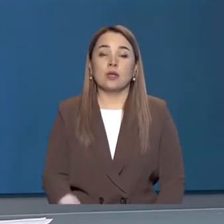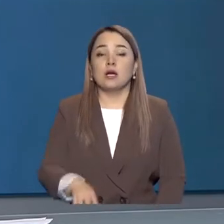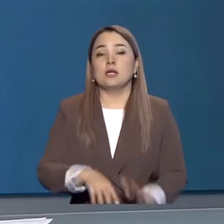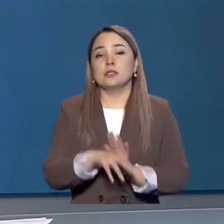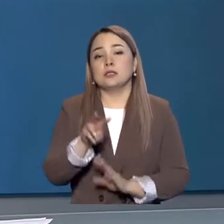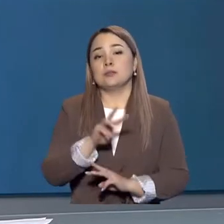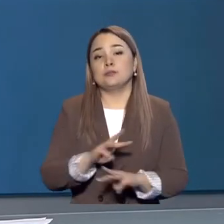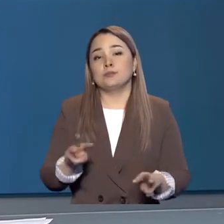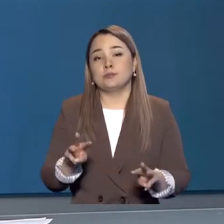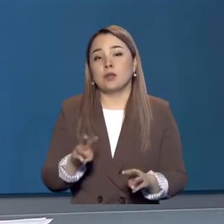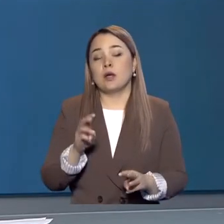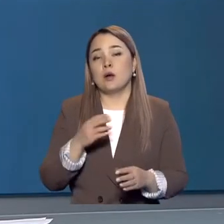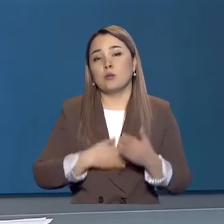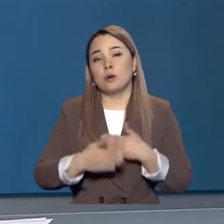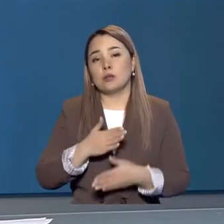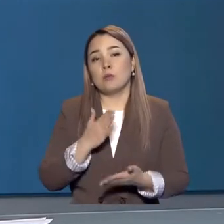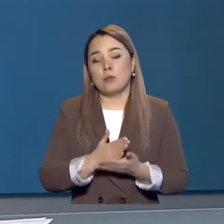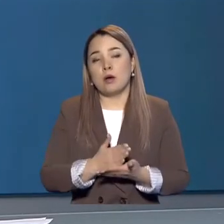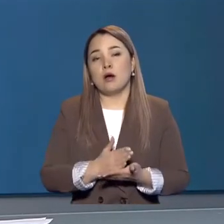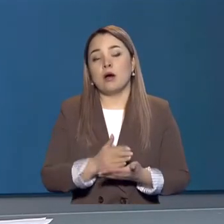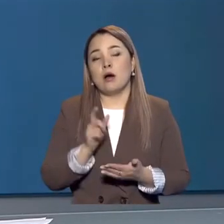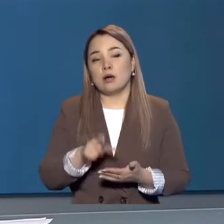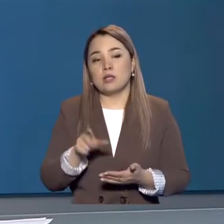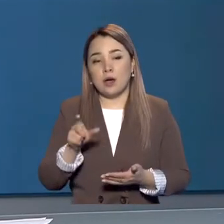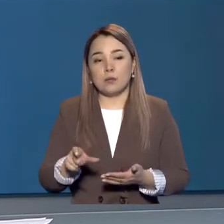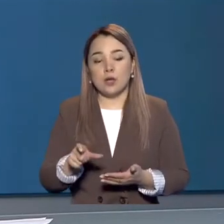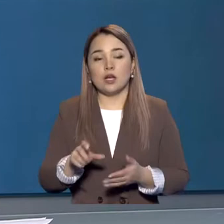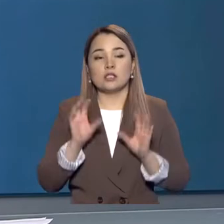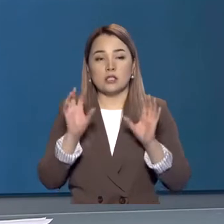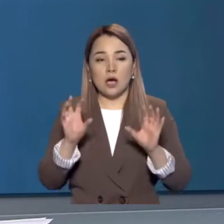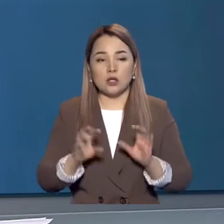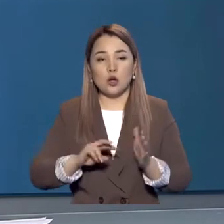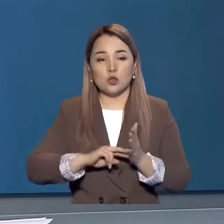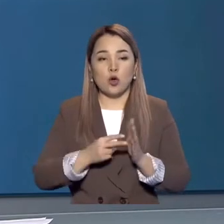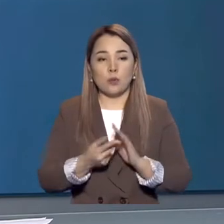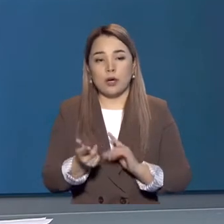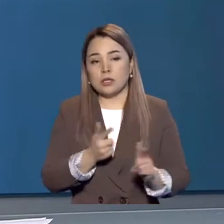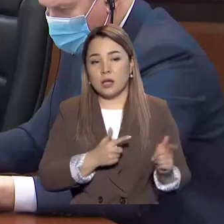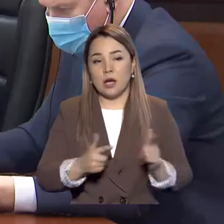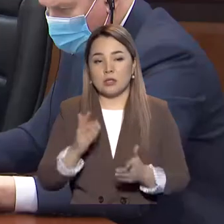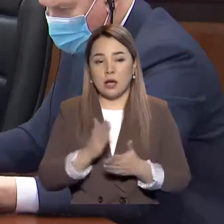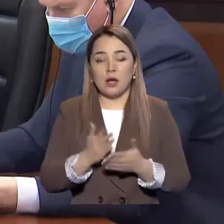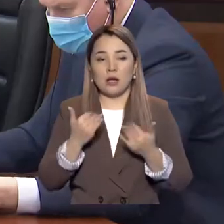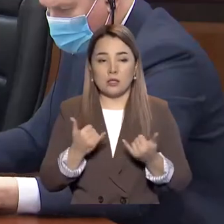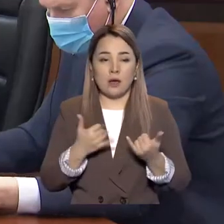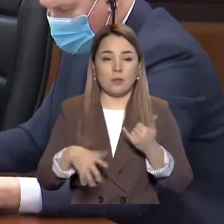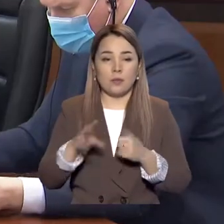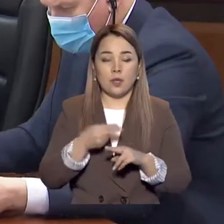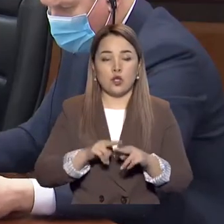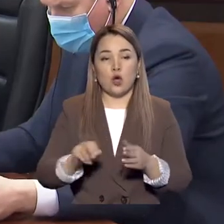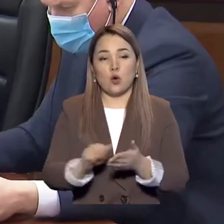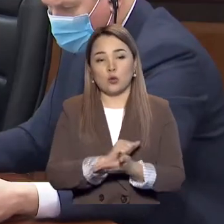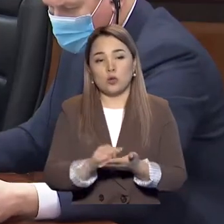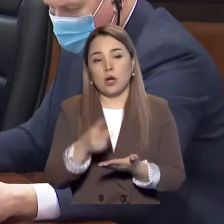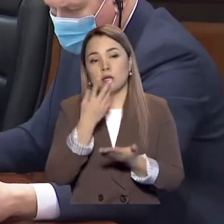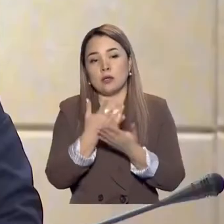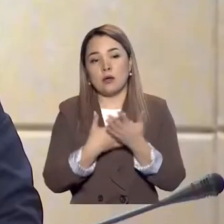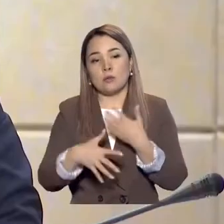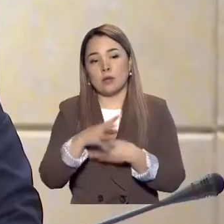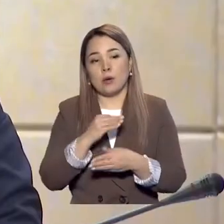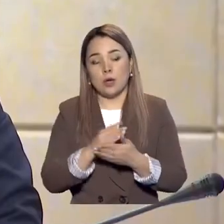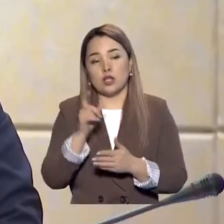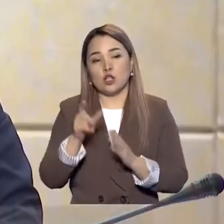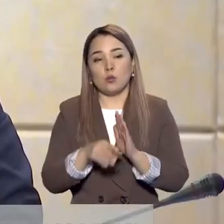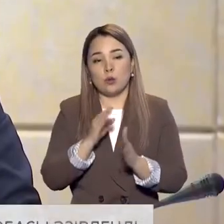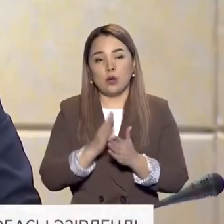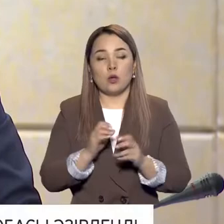Сенаторлар мүгедектігі бар адамдарды қолдауға арналған жаңа заң жобасын әзірледі. Бүгін парламент қабырғасында құжат көпшілікке таныстырылды.